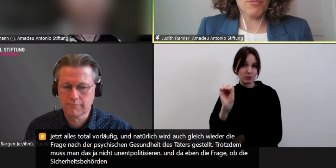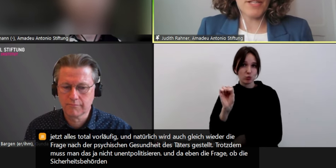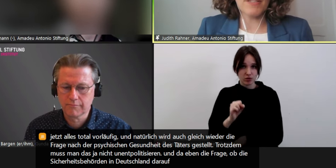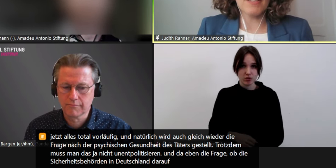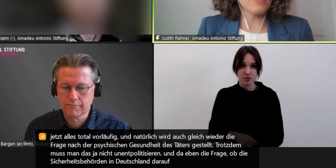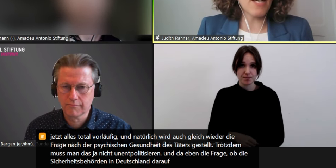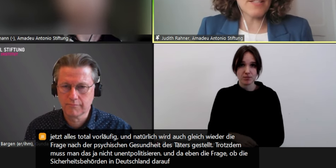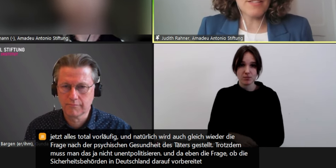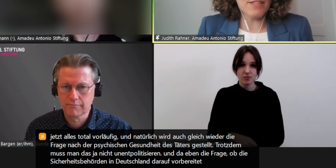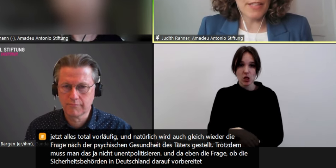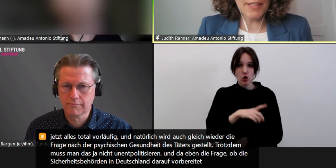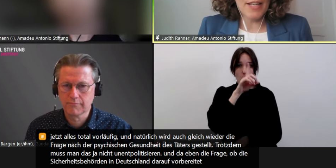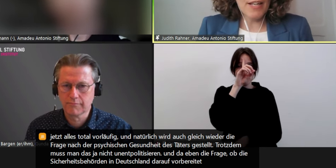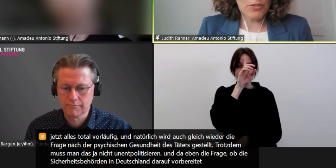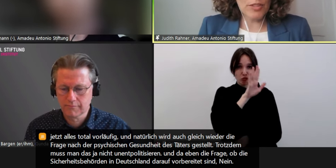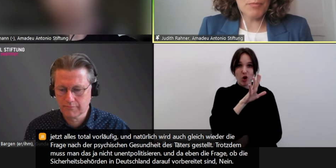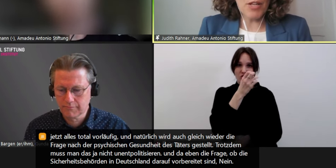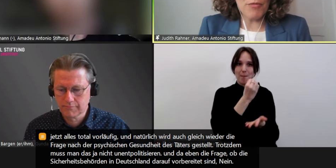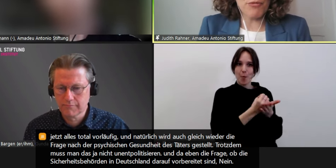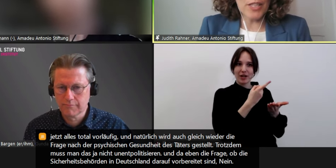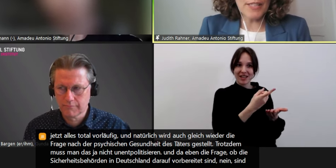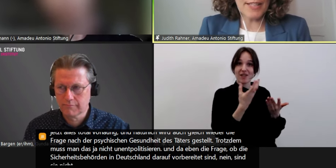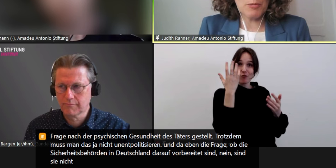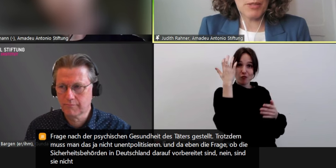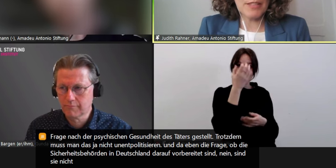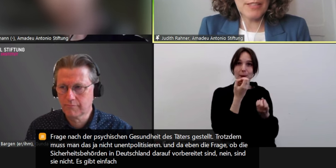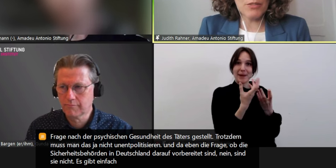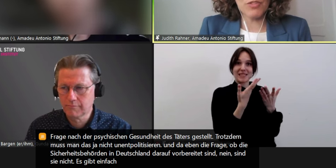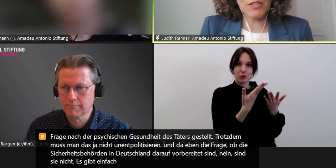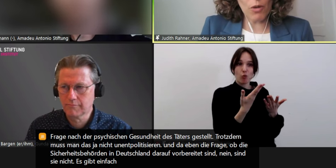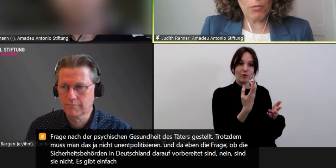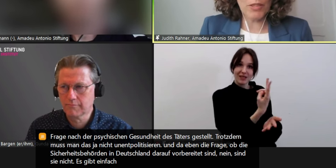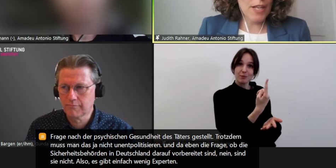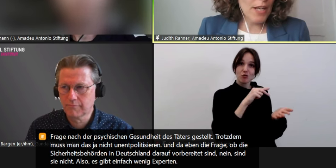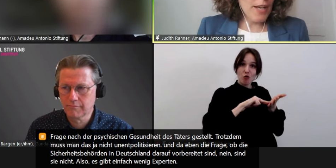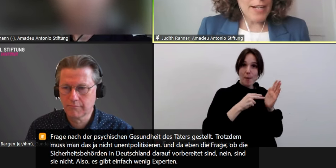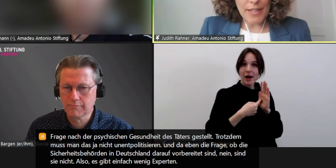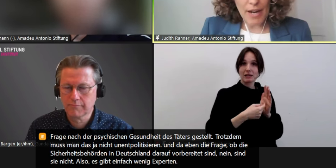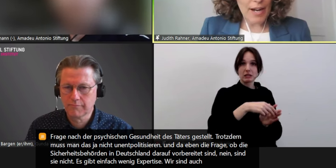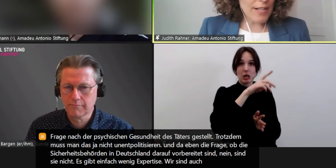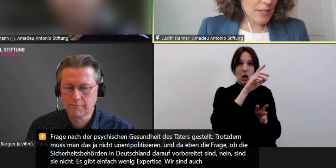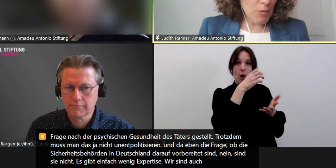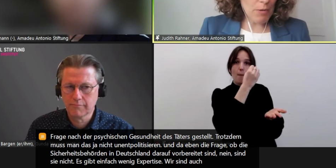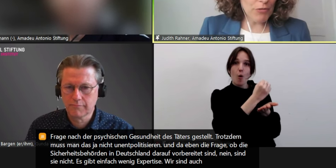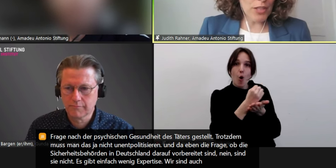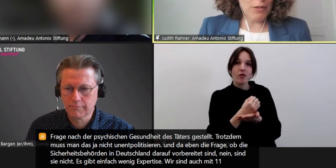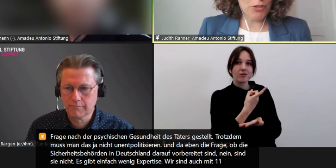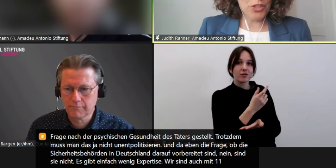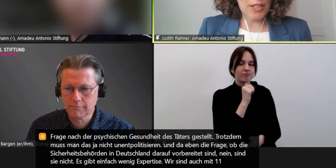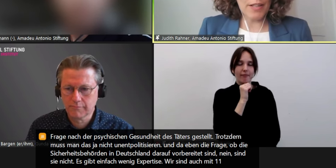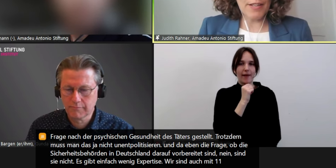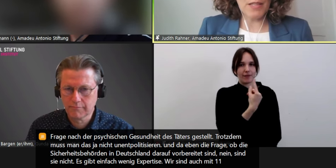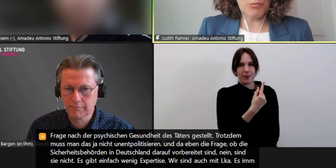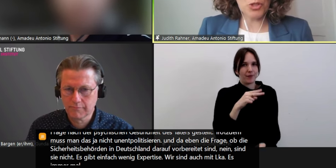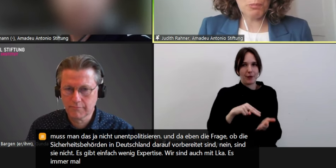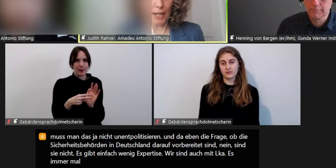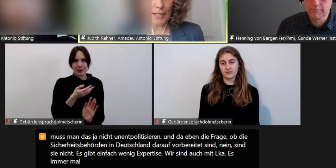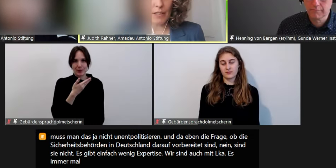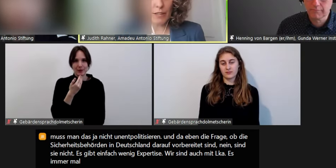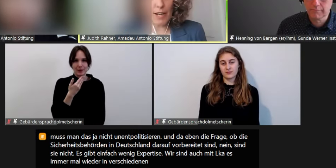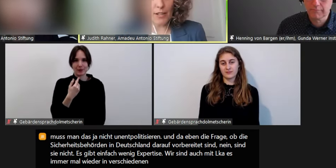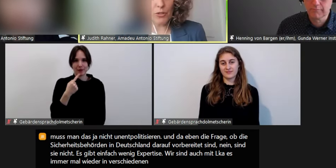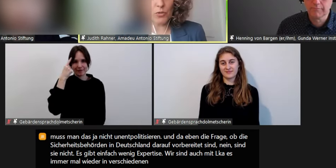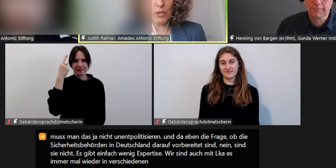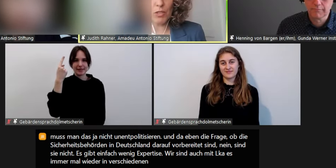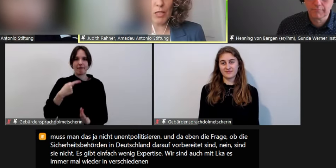darauf vorbereitet sind. Nein, sind sie nicht. Also es gibt einfach wenig Expertise. Wir sind auch mit LKAs immer mal wieder in verschiedenen Ländern im